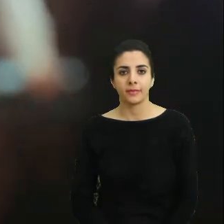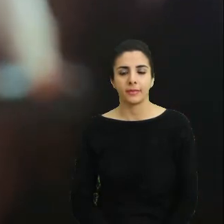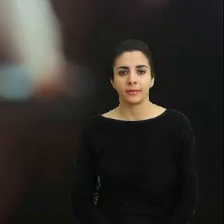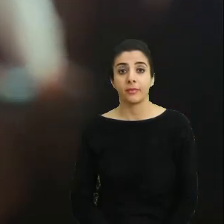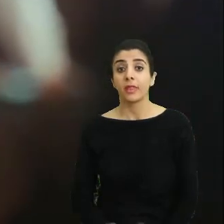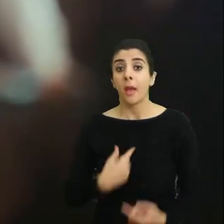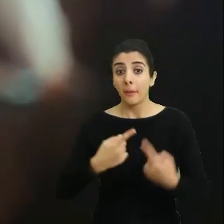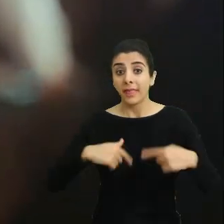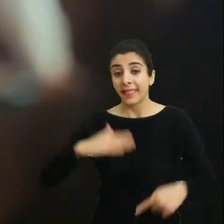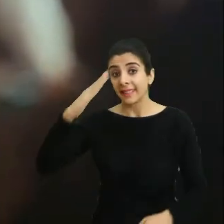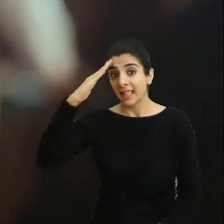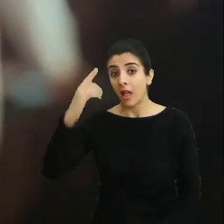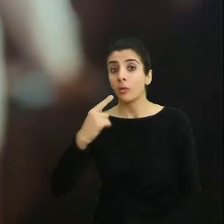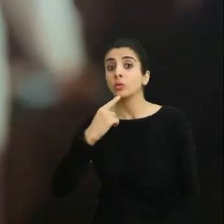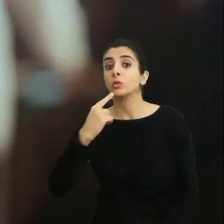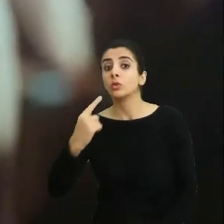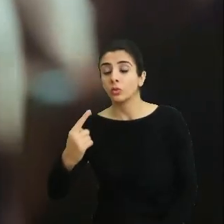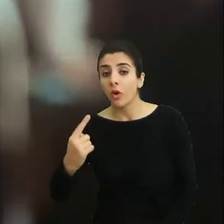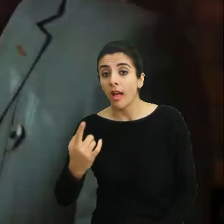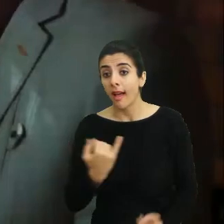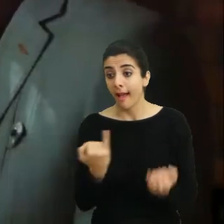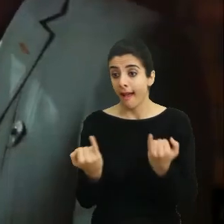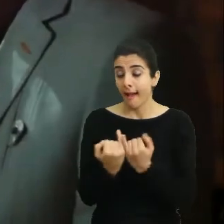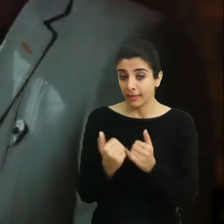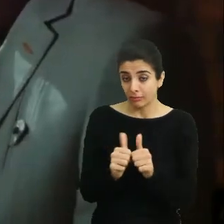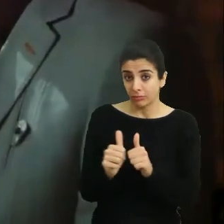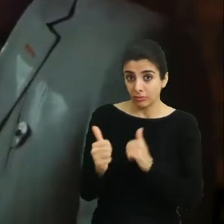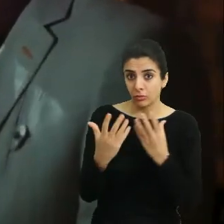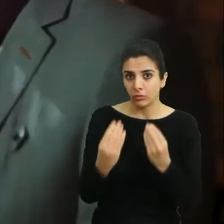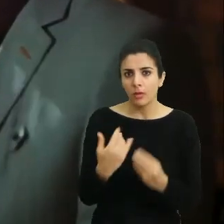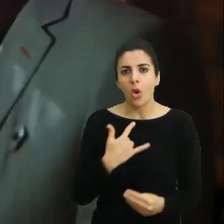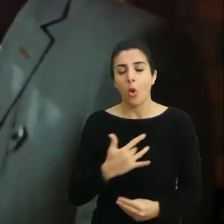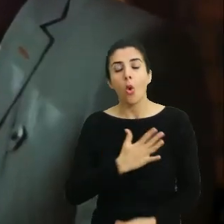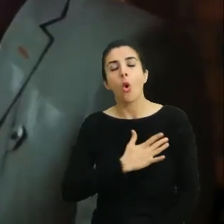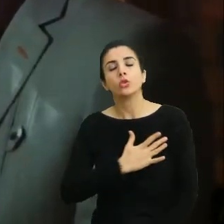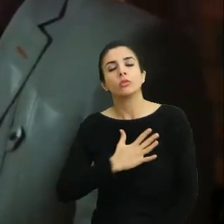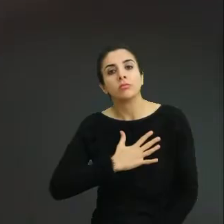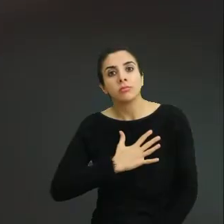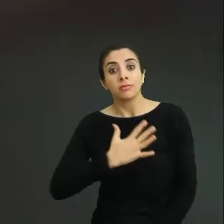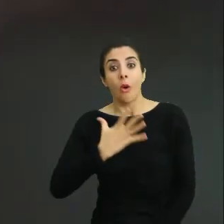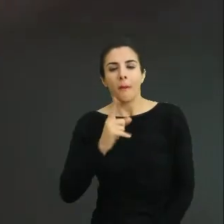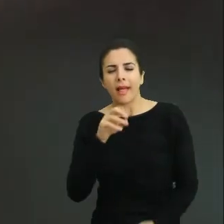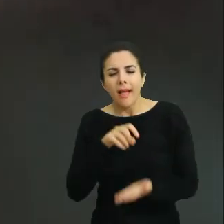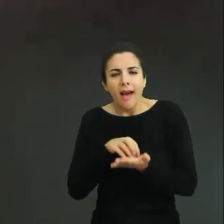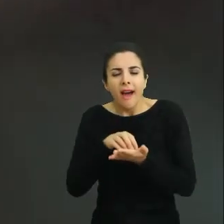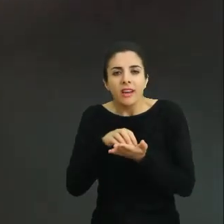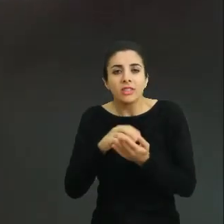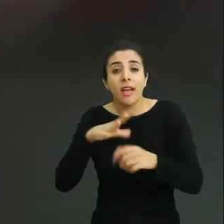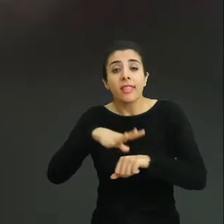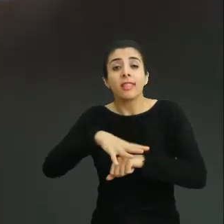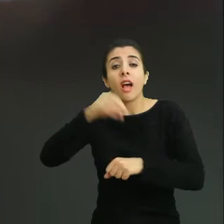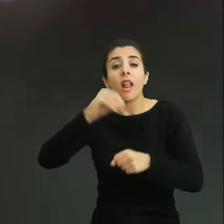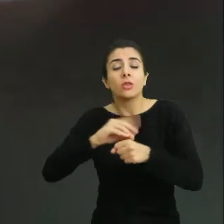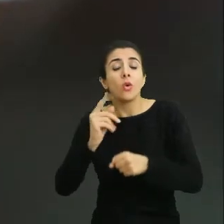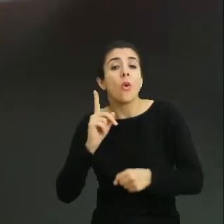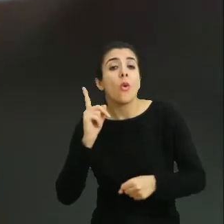Benden selam olsun diye uzak kentlerdeki kardeşlere, göğsünü kabartır bir karınca, dağların en şahına